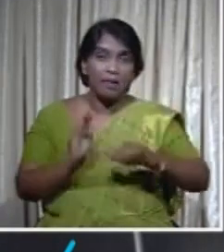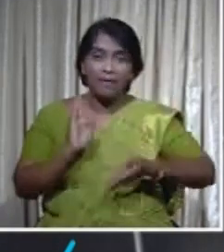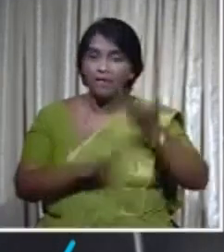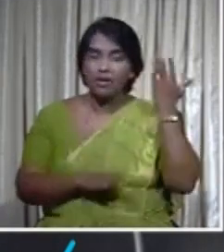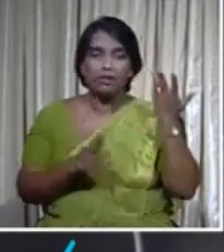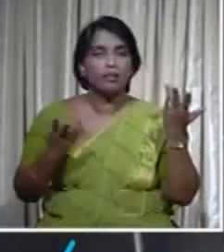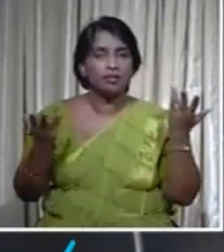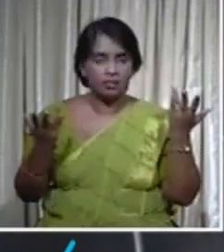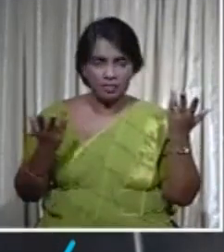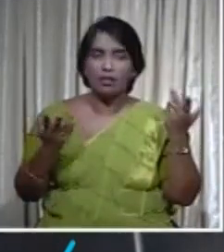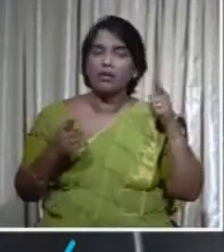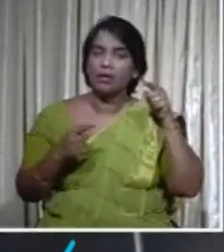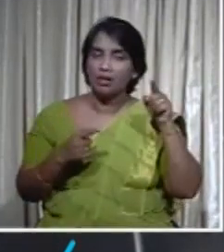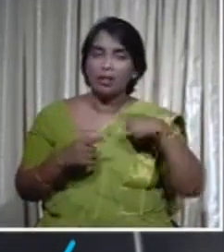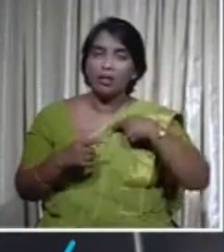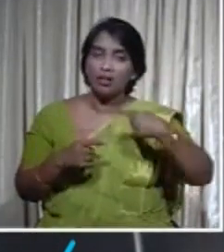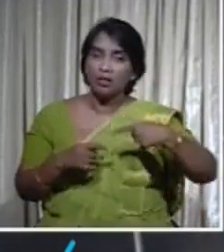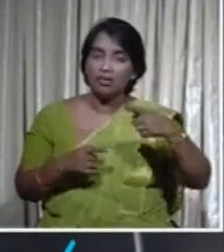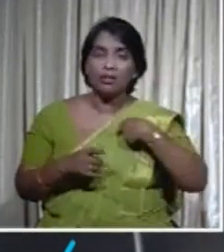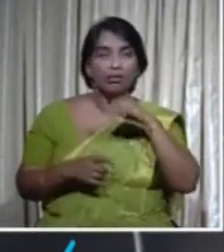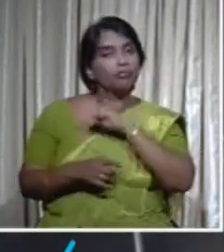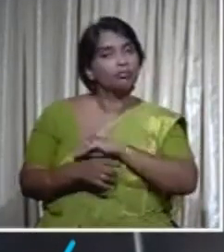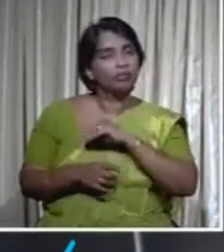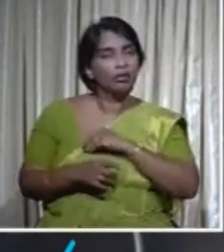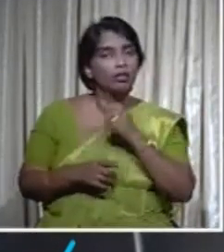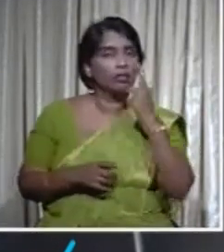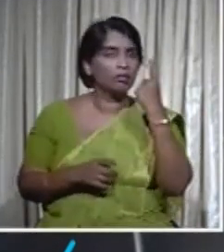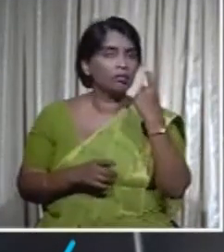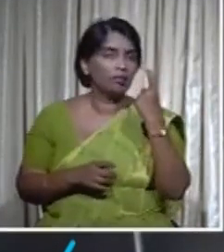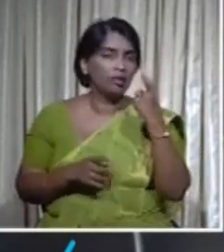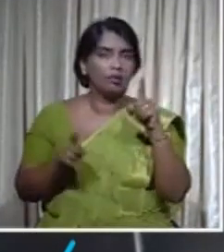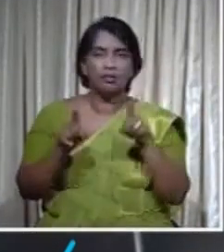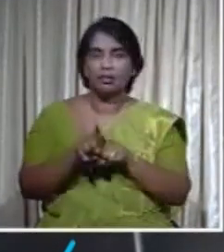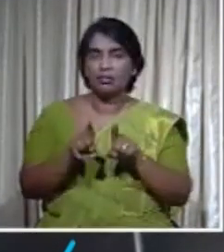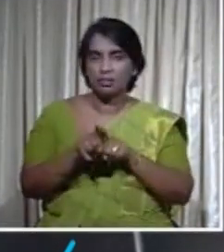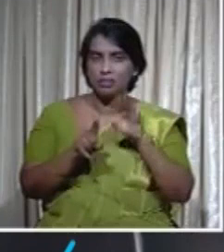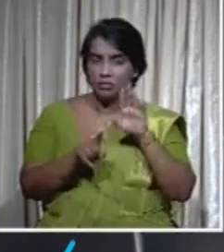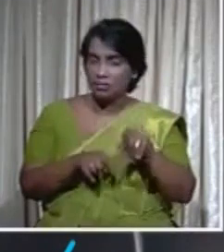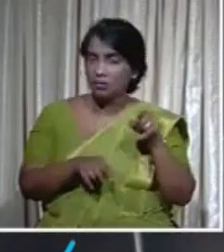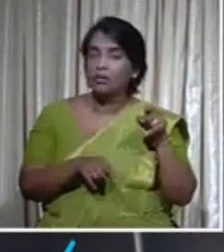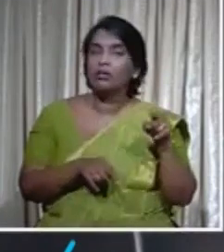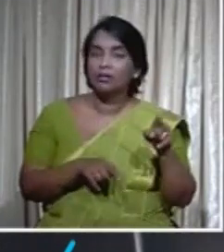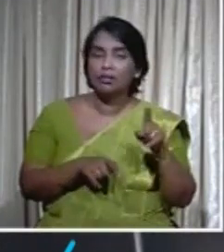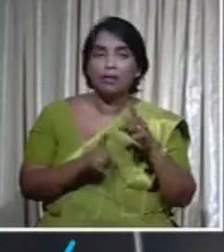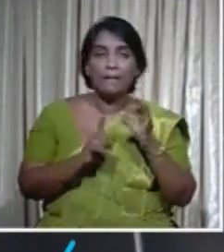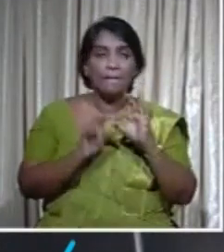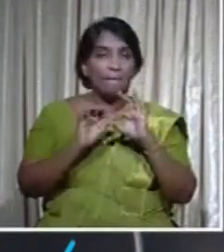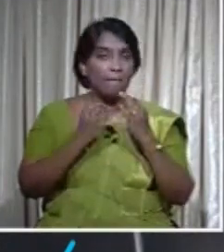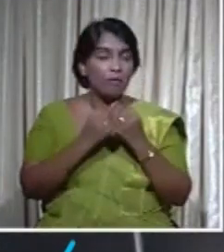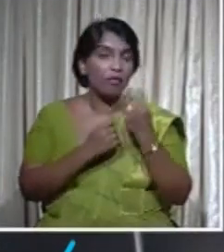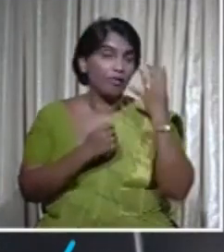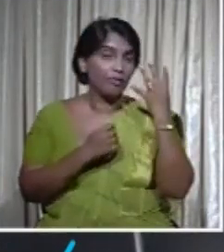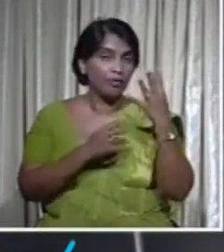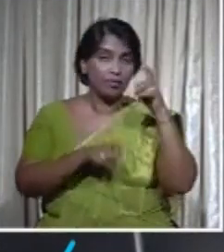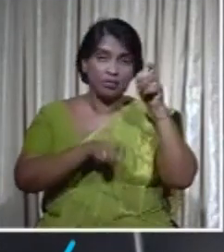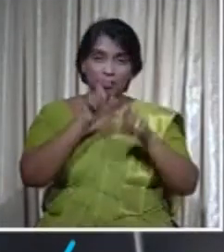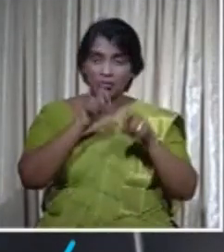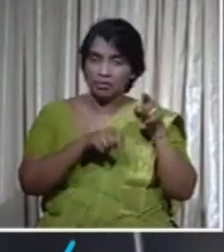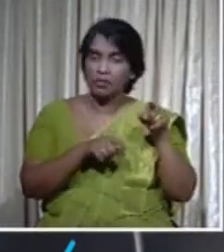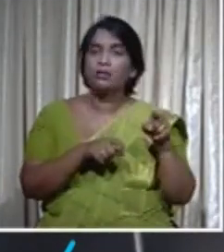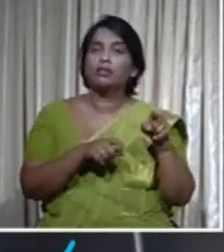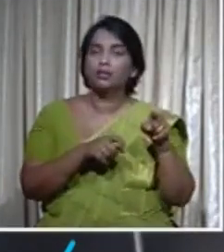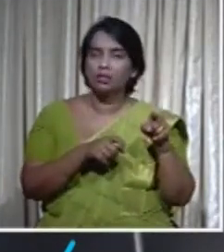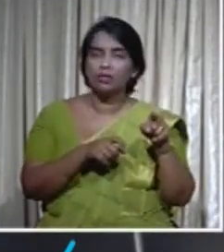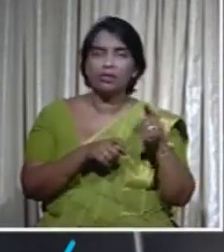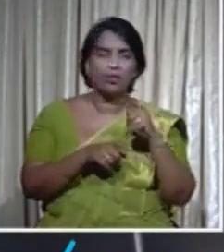அவருடைய அன்றாட கூலி என்பது 1000 ரூபாயாக வைத்துக் கொண்டால் ஒரு குடும்பத்திலே 4 பேர் இருக்கிறார்கள் என்றால் அவருடைய வாழ்க்கை என்பது ஒரு